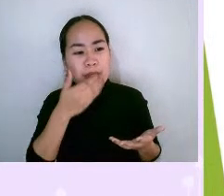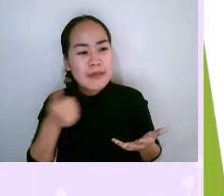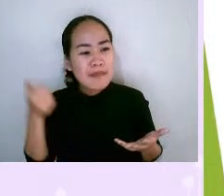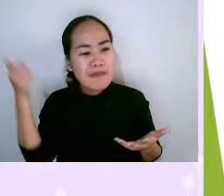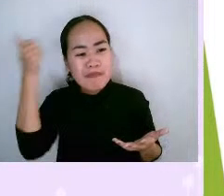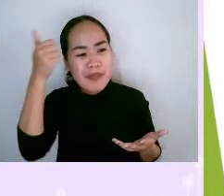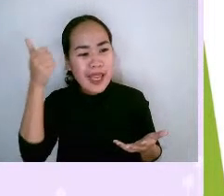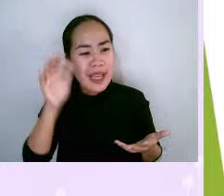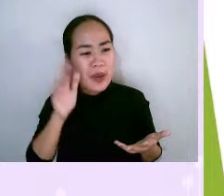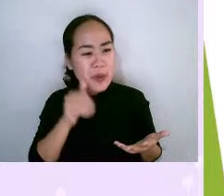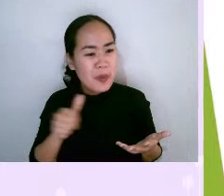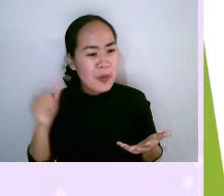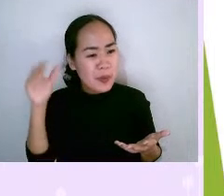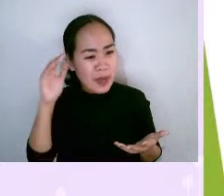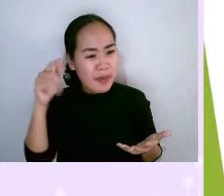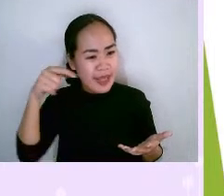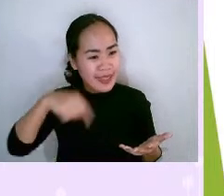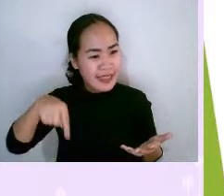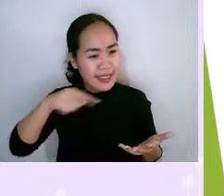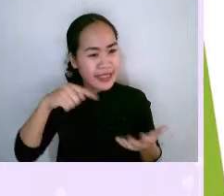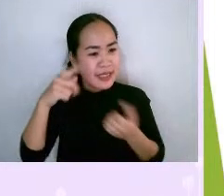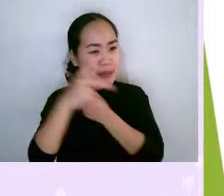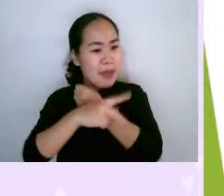So ina-award po natin itong